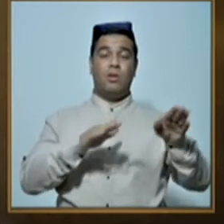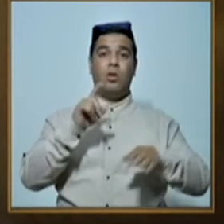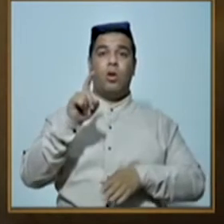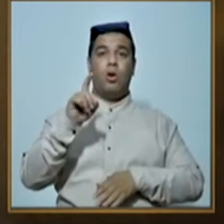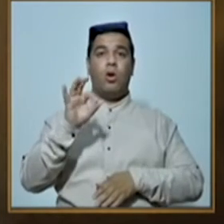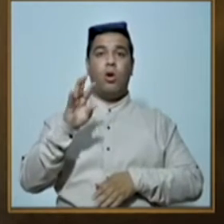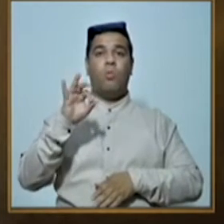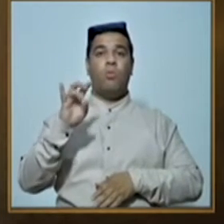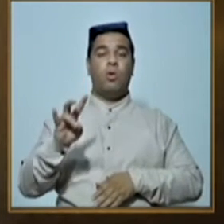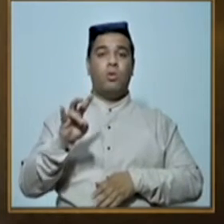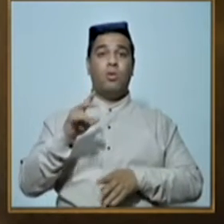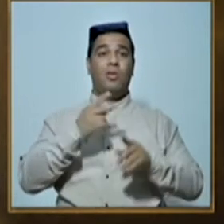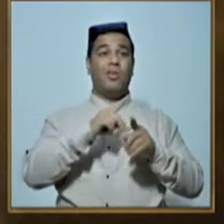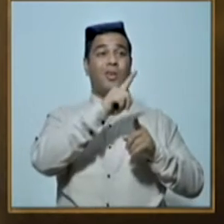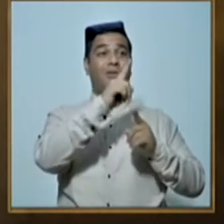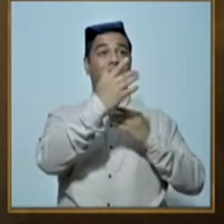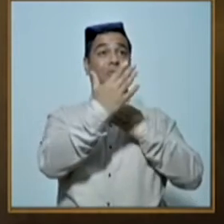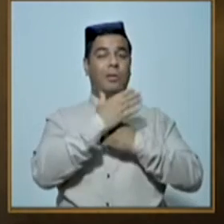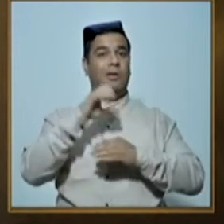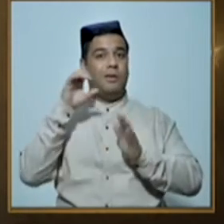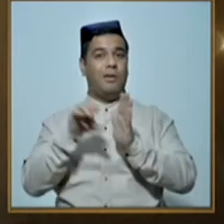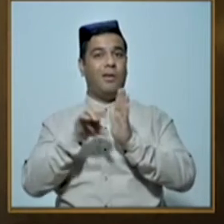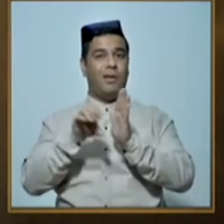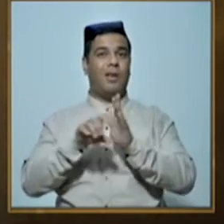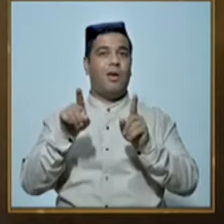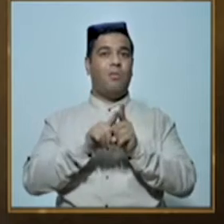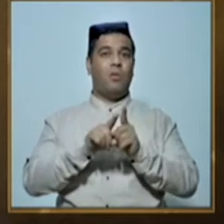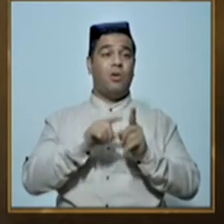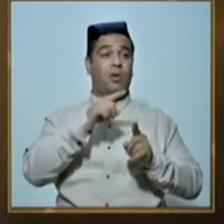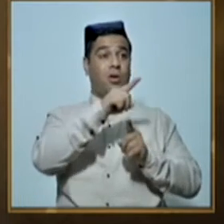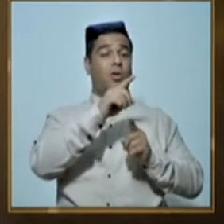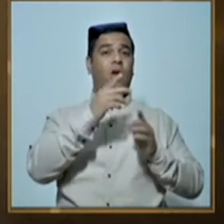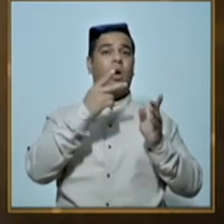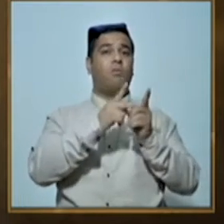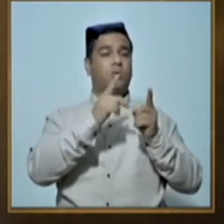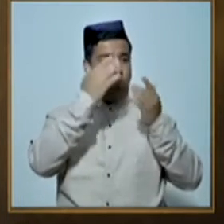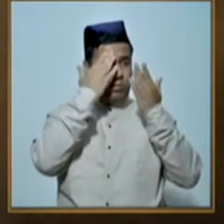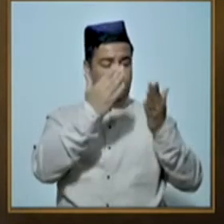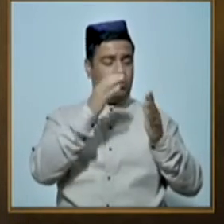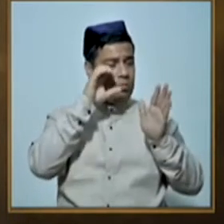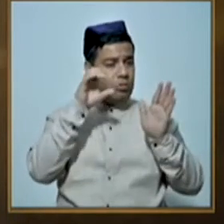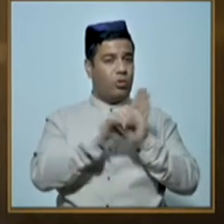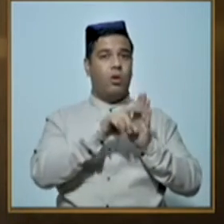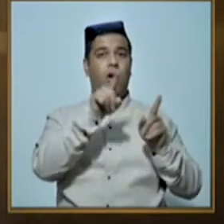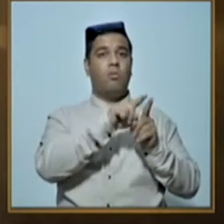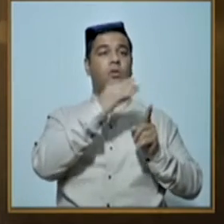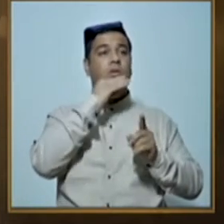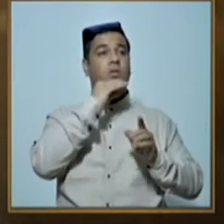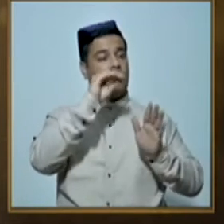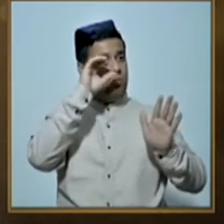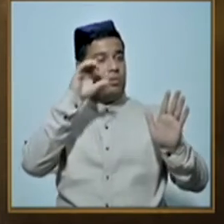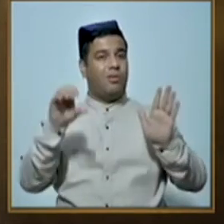keladi. Nima desa shuni qiladi, ha? Uni xudo deb e'tiqod qilib, boshqa xalqni ham shuniga yuraylik deb